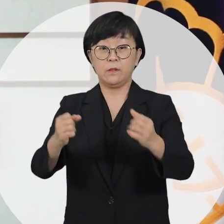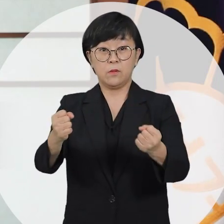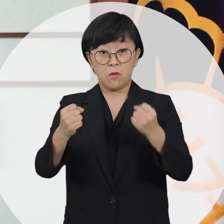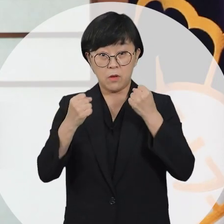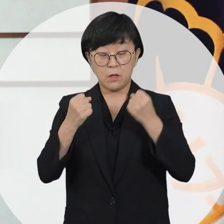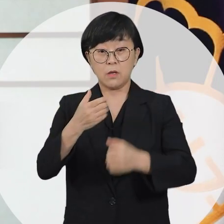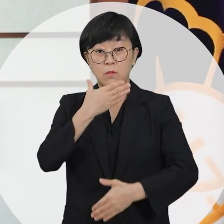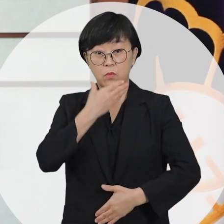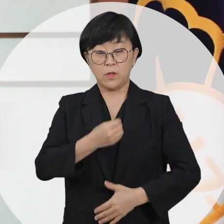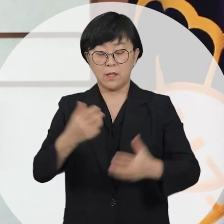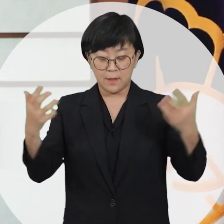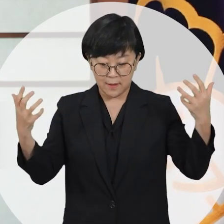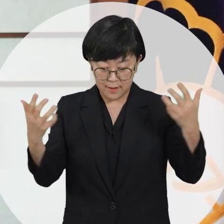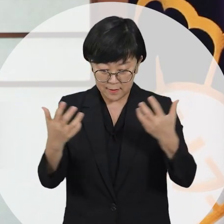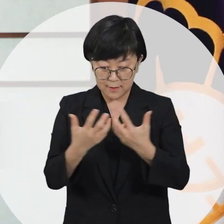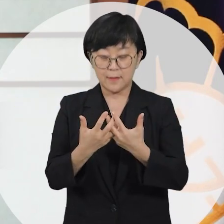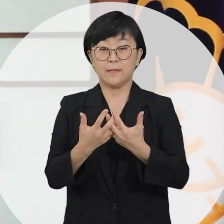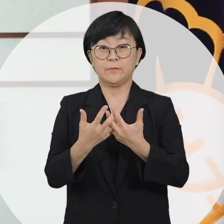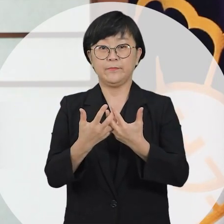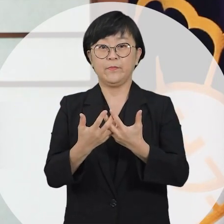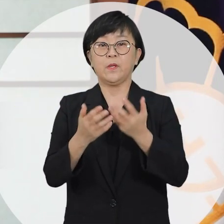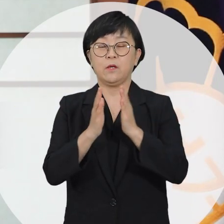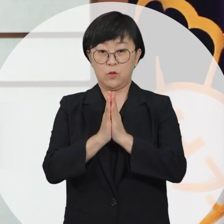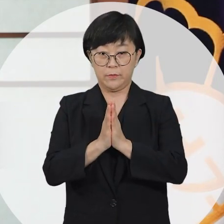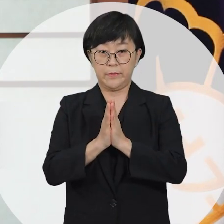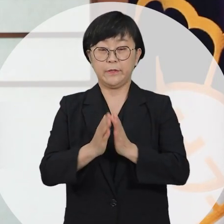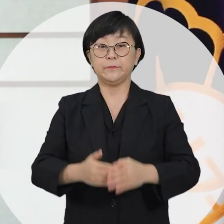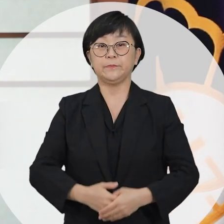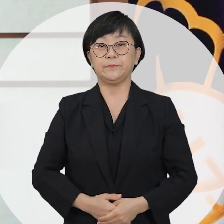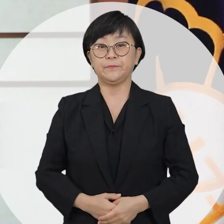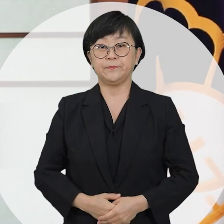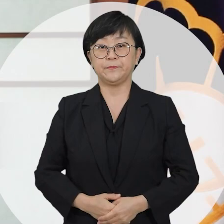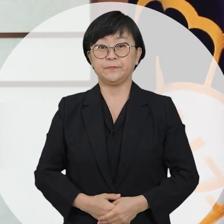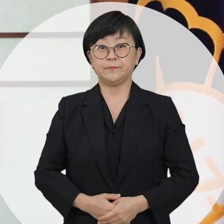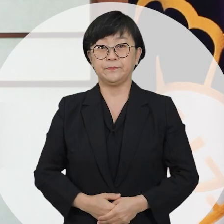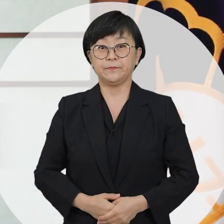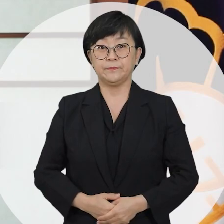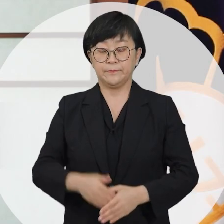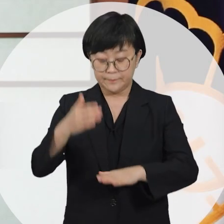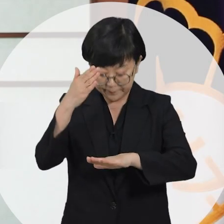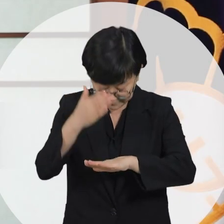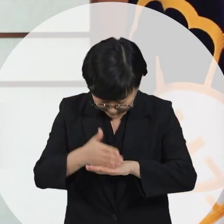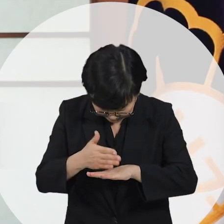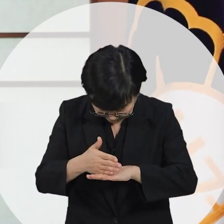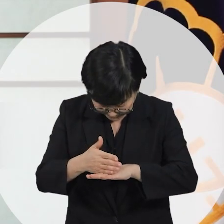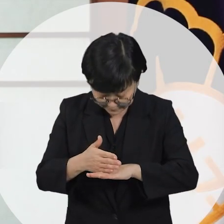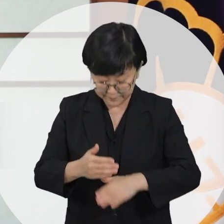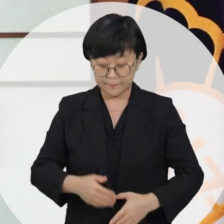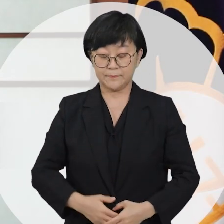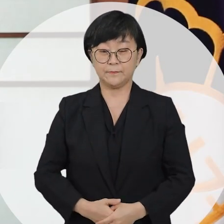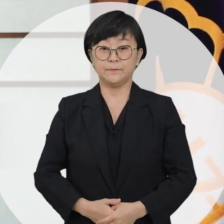건강과 행복이 가득하기를 기원합니다. 감사합니다.